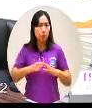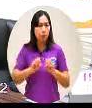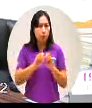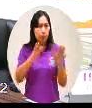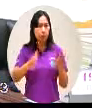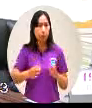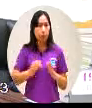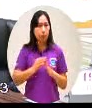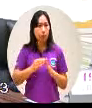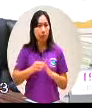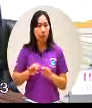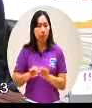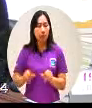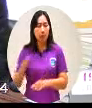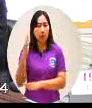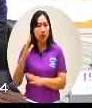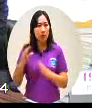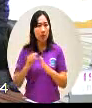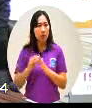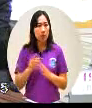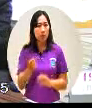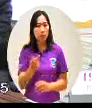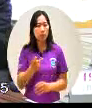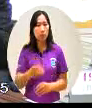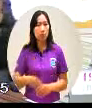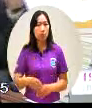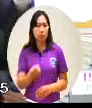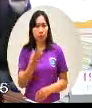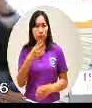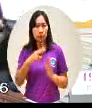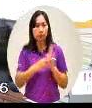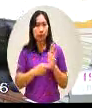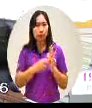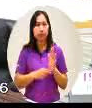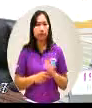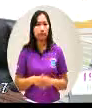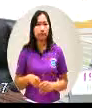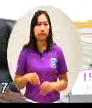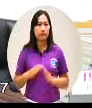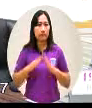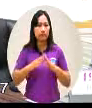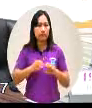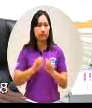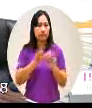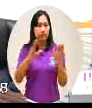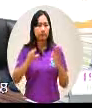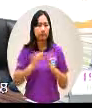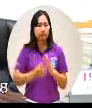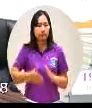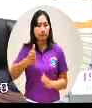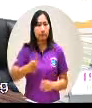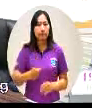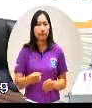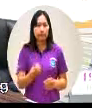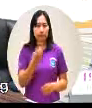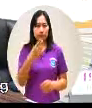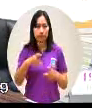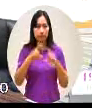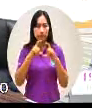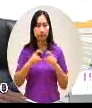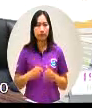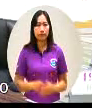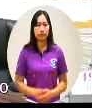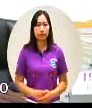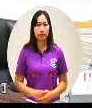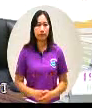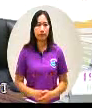能性吼，来做一个说明一下，卢局长。 来啊，都发局长，等我嘞。 好，谢谢主席，谢谢。这个